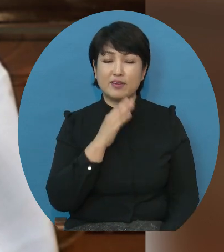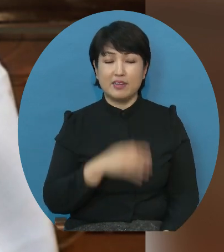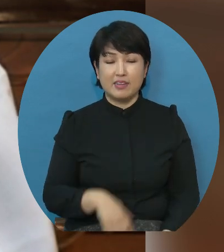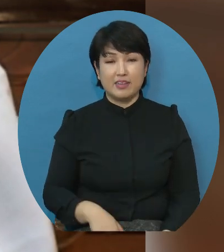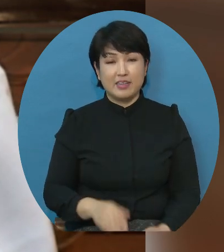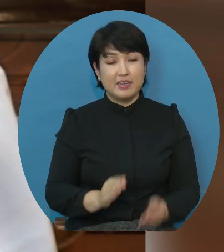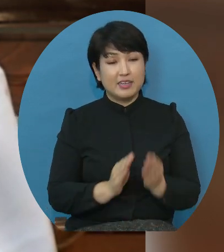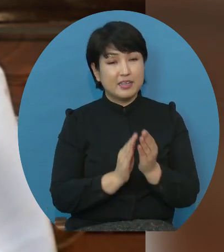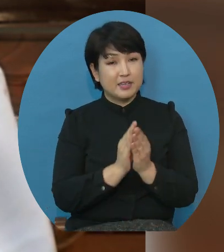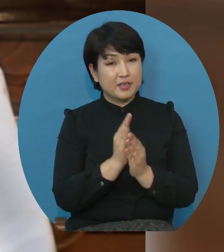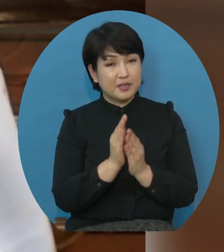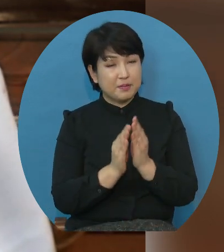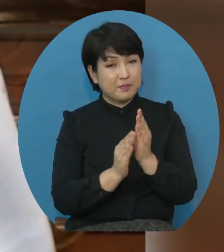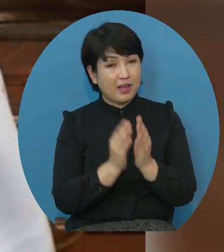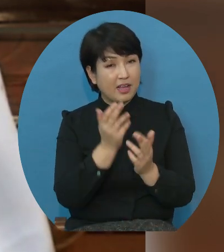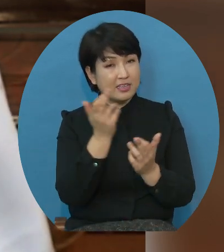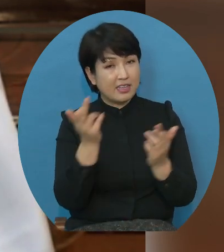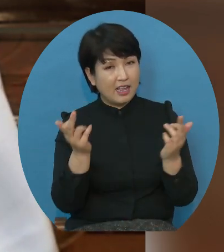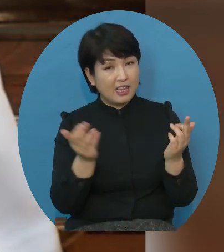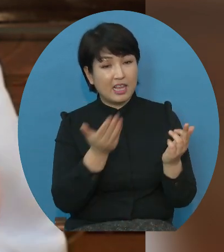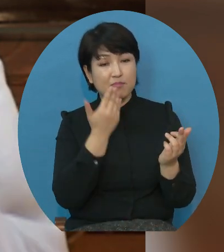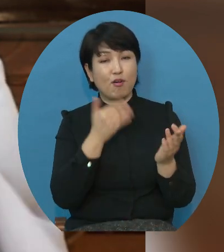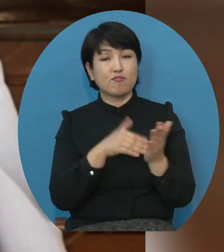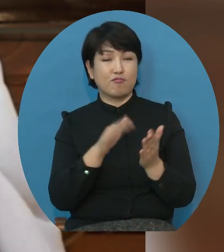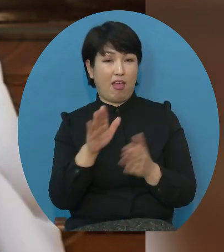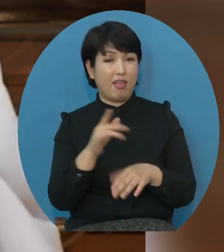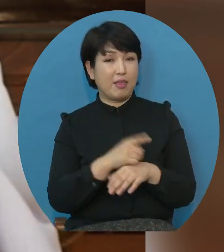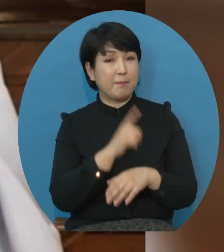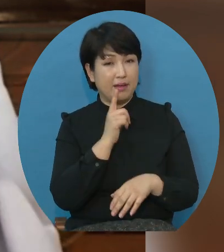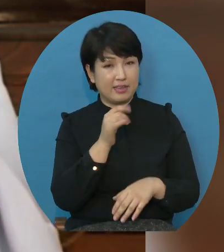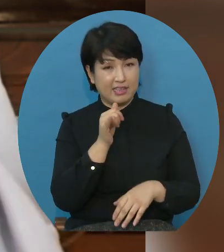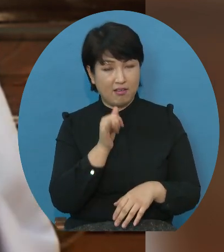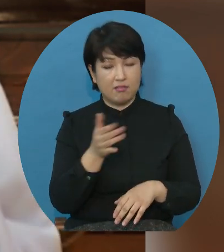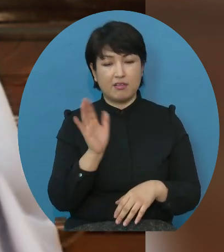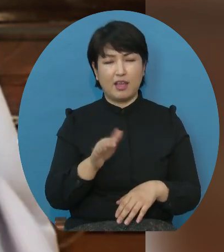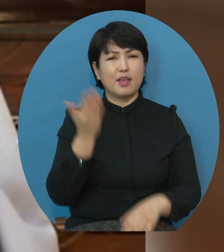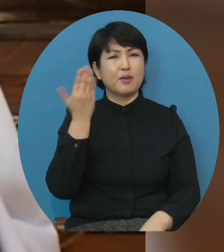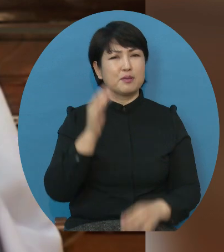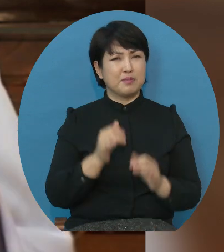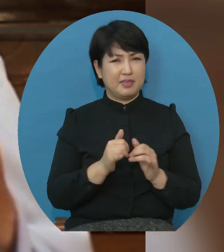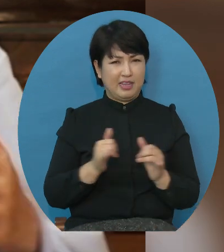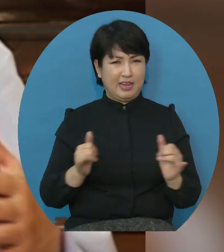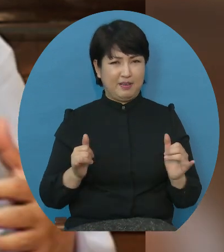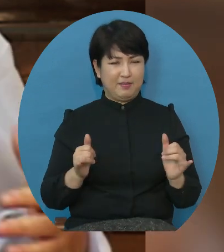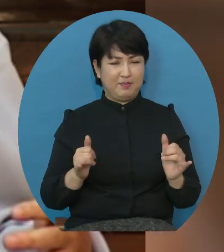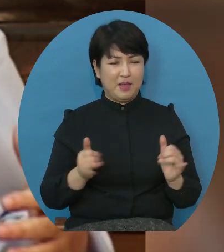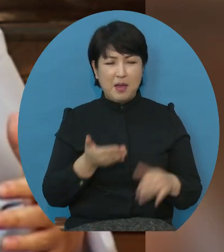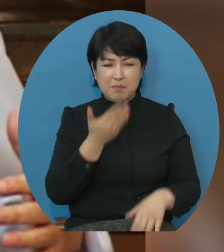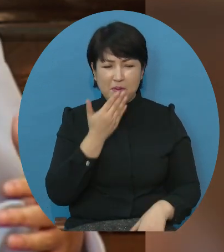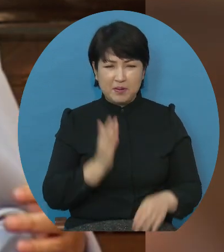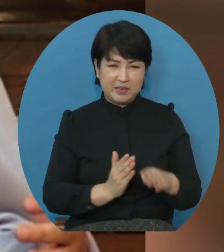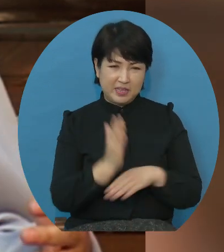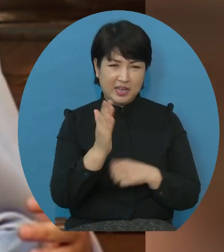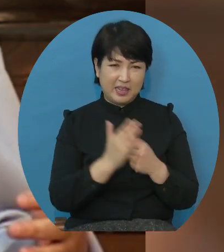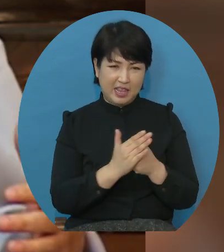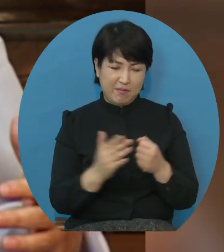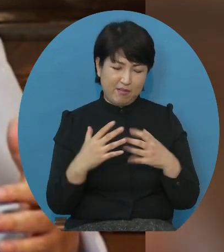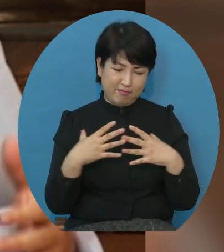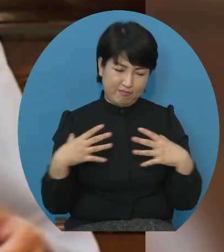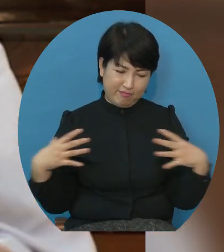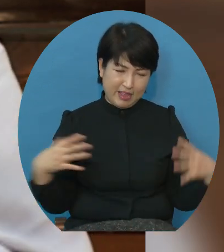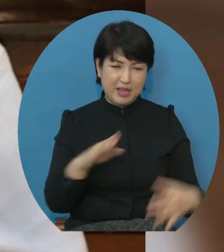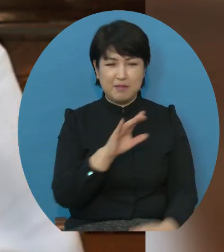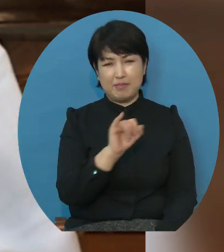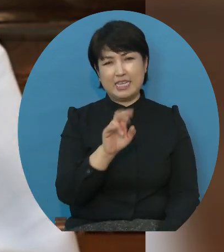금강산 듯이 크기에는 이런말이 있잖아요 그죠 근데 요즘 사람이 크게 지나 쳤어 몸이 뚱뚱해 제가 비만이 돼